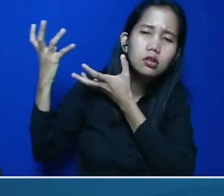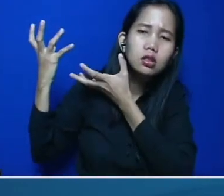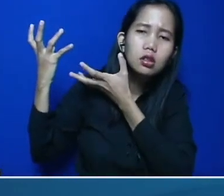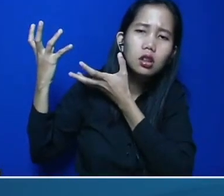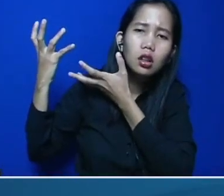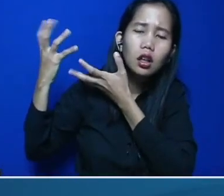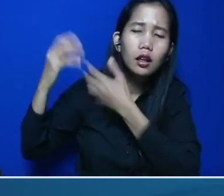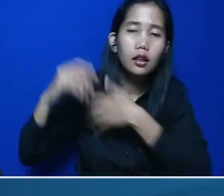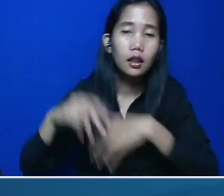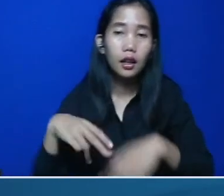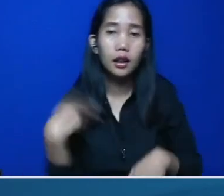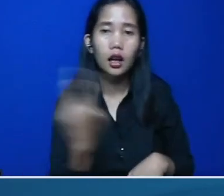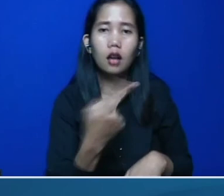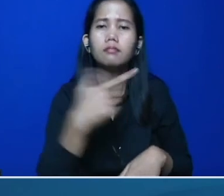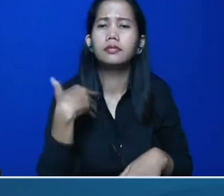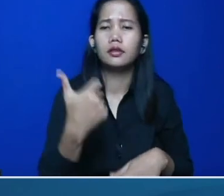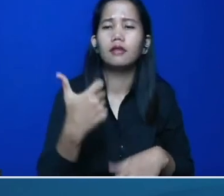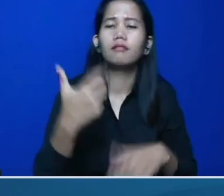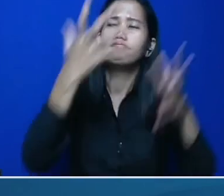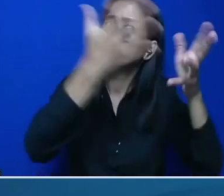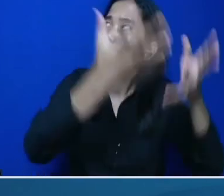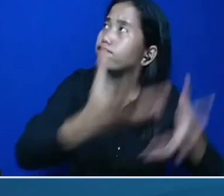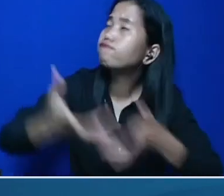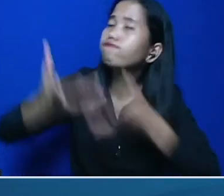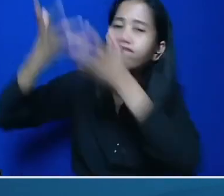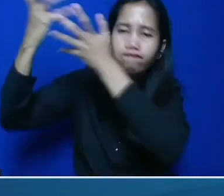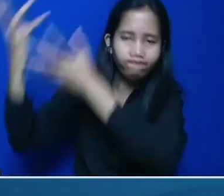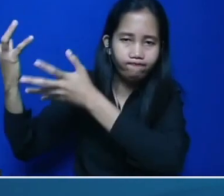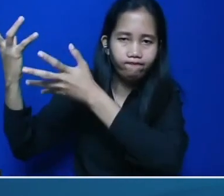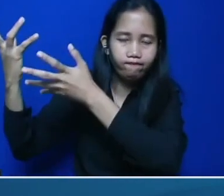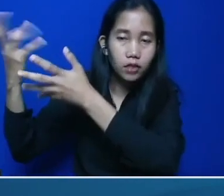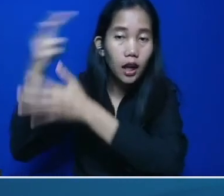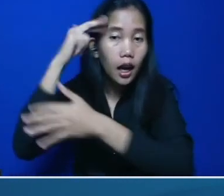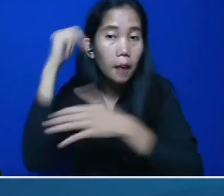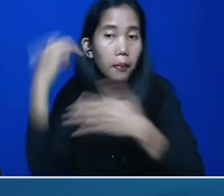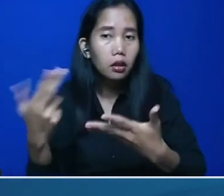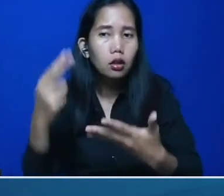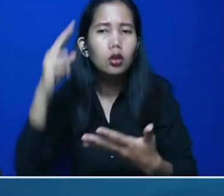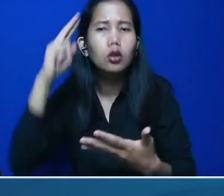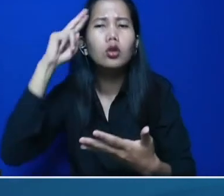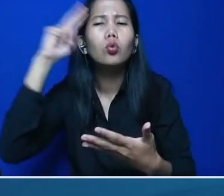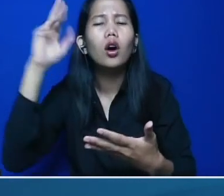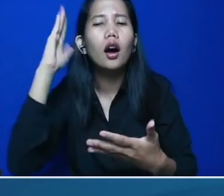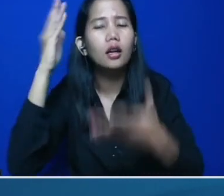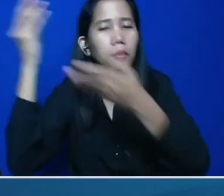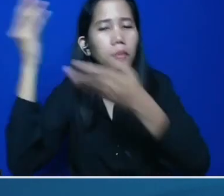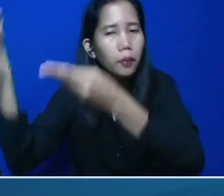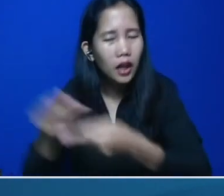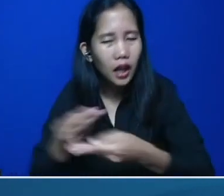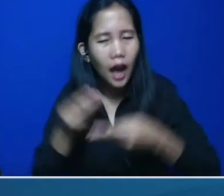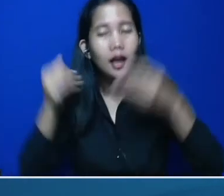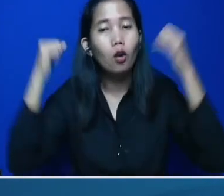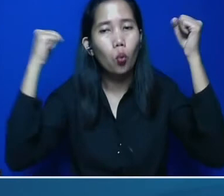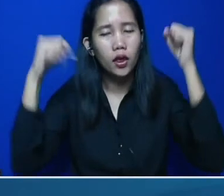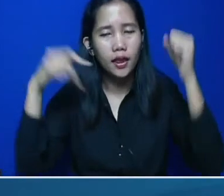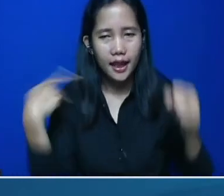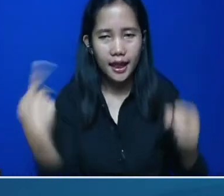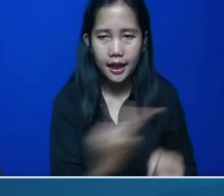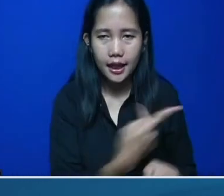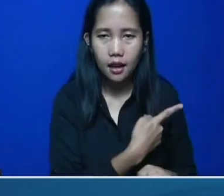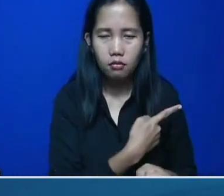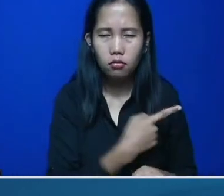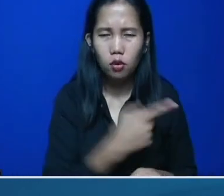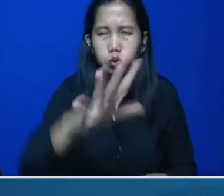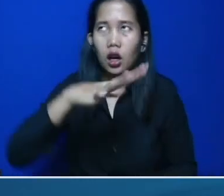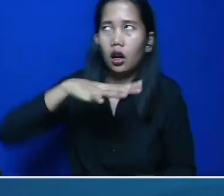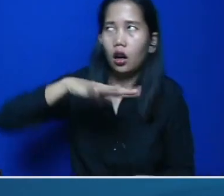kepada kita usah ragu-ragu Ibrani 4 ayat 15 Sebab